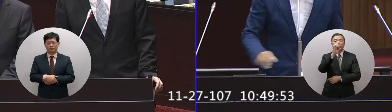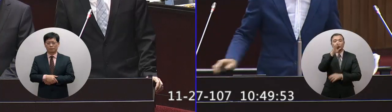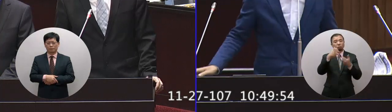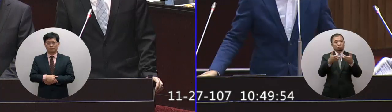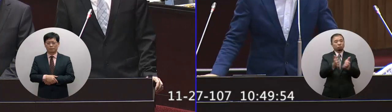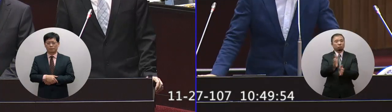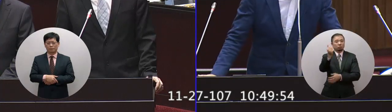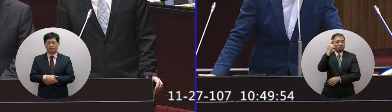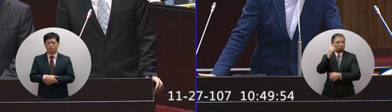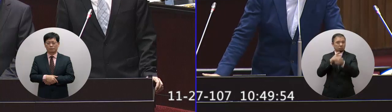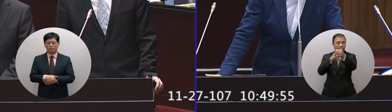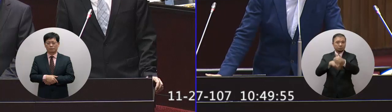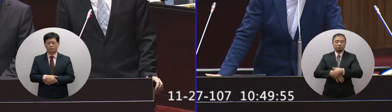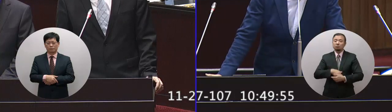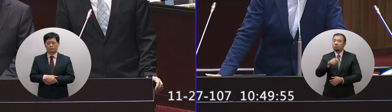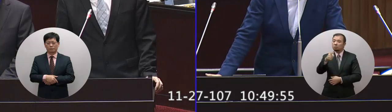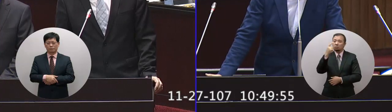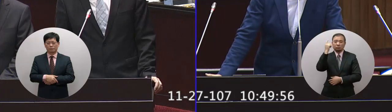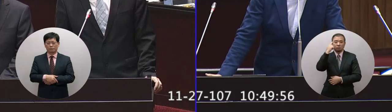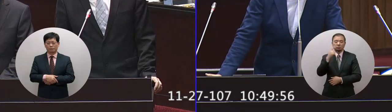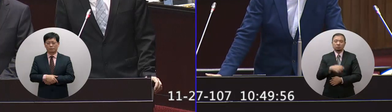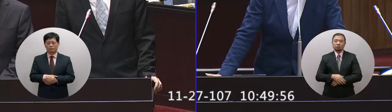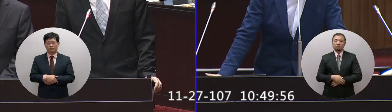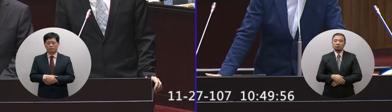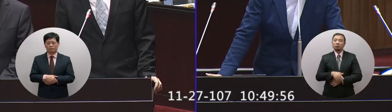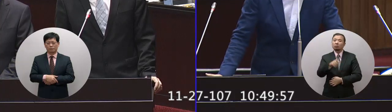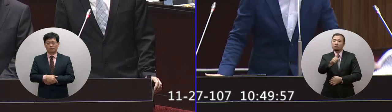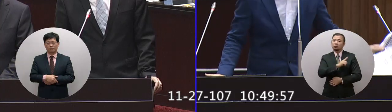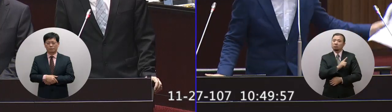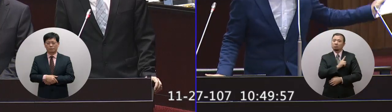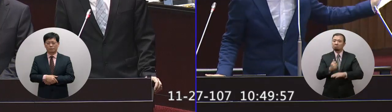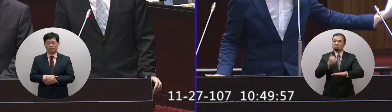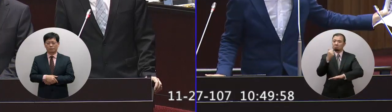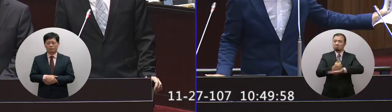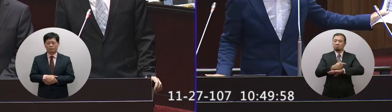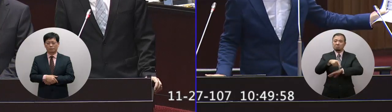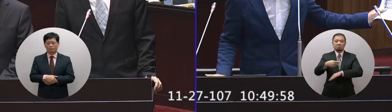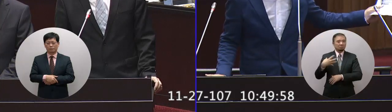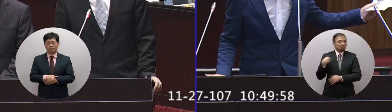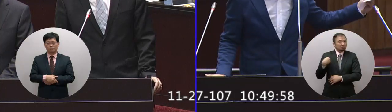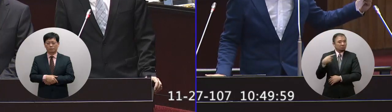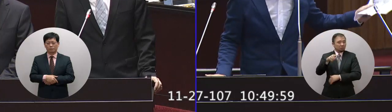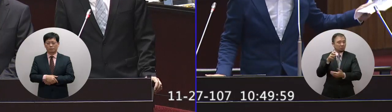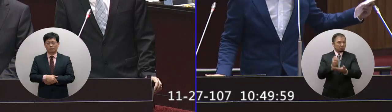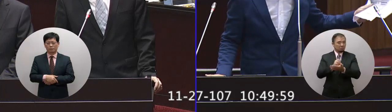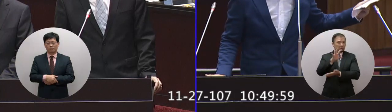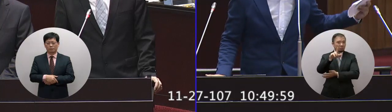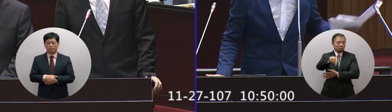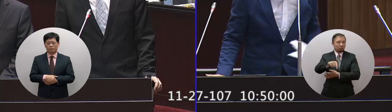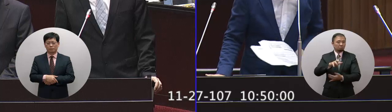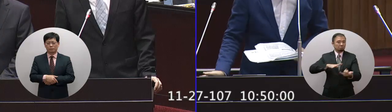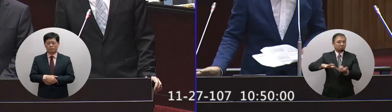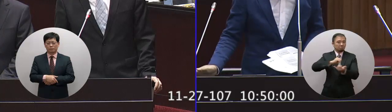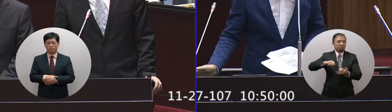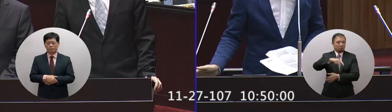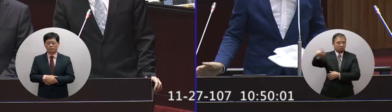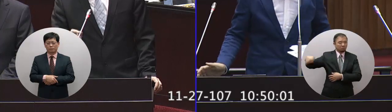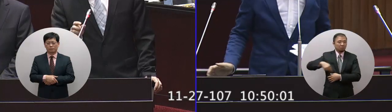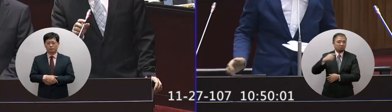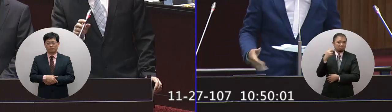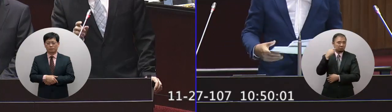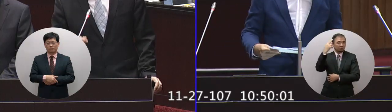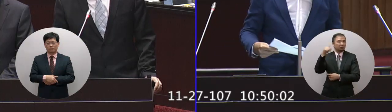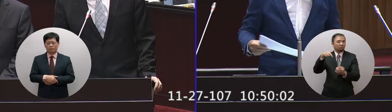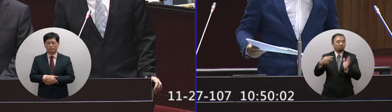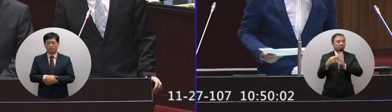问，你觉得你这个部长做得下去吗？这样的调查报告，你觉得可以让台湾民众接受吗？你